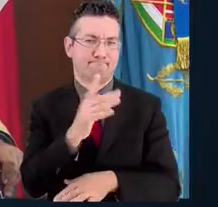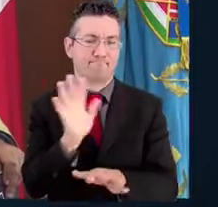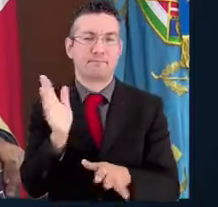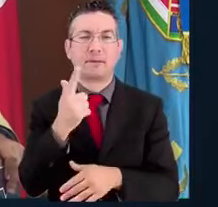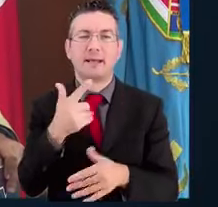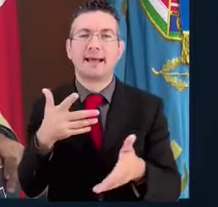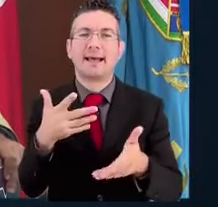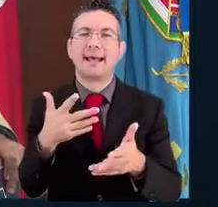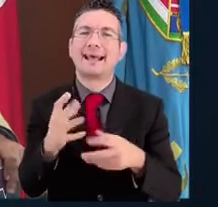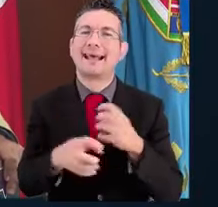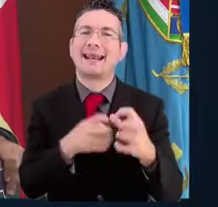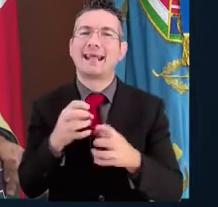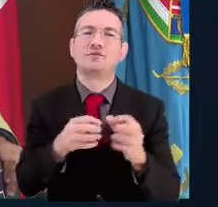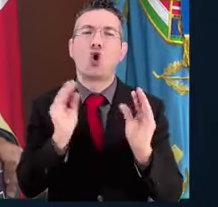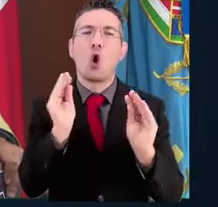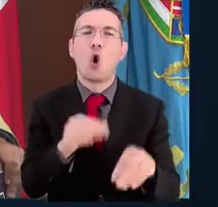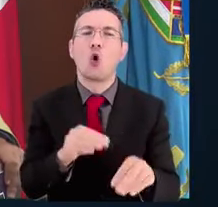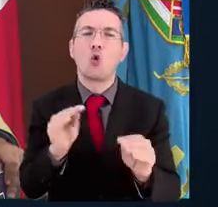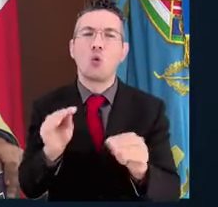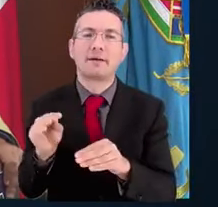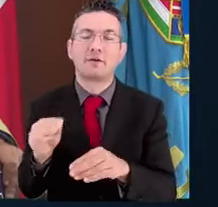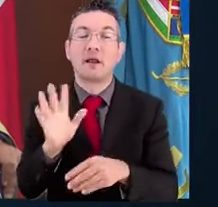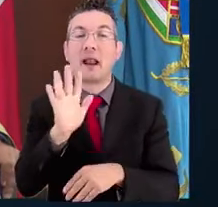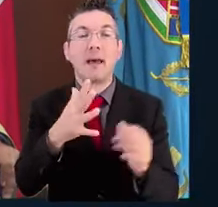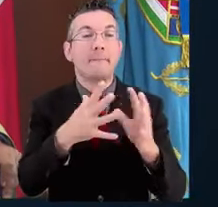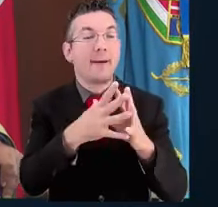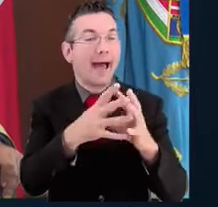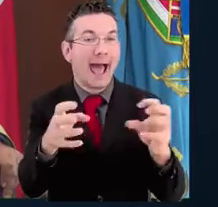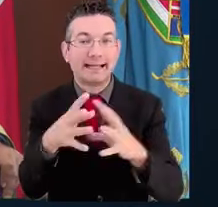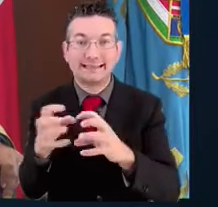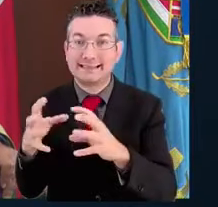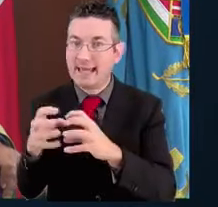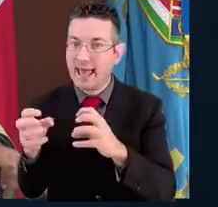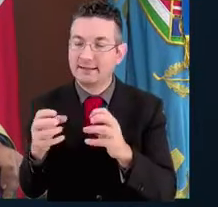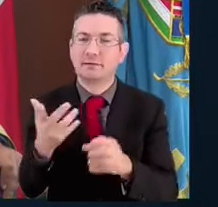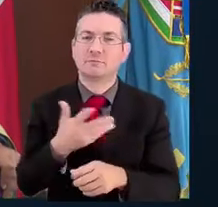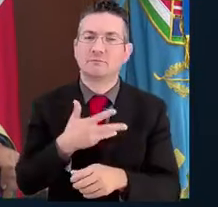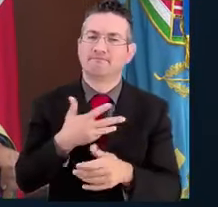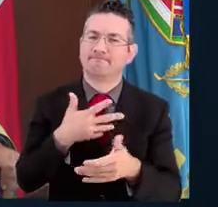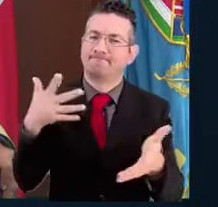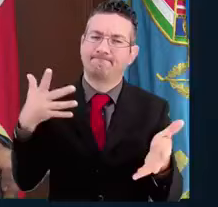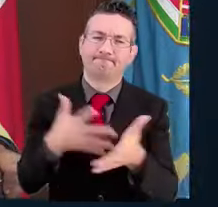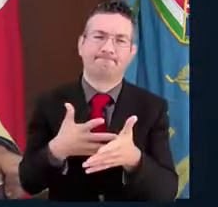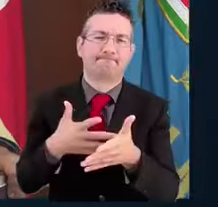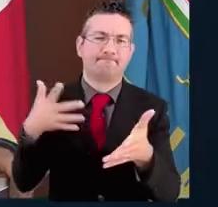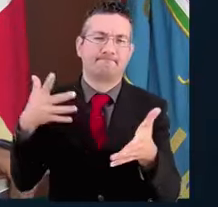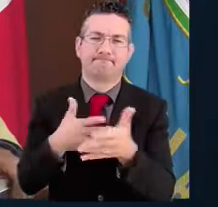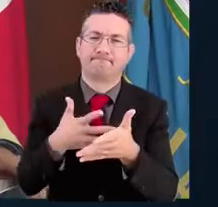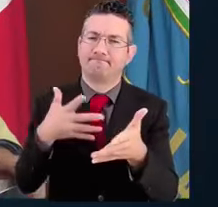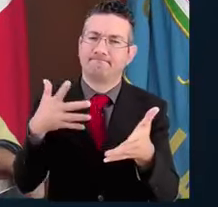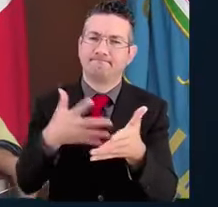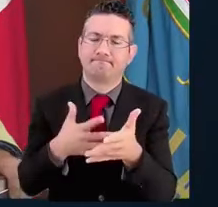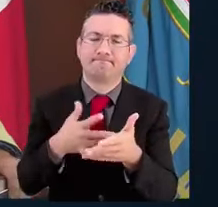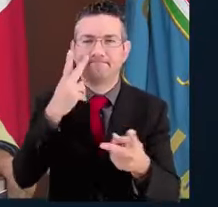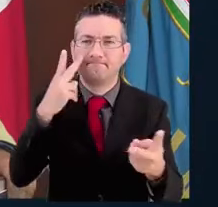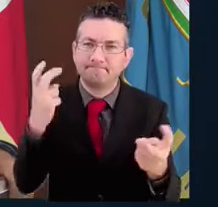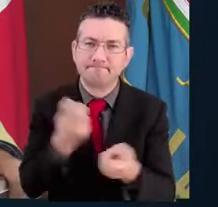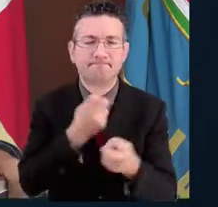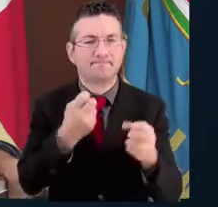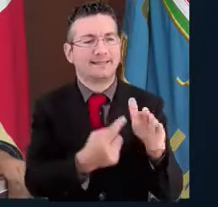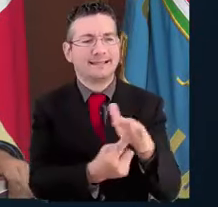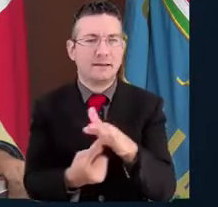ma le aziende stentano hanno una grande difficoltà a trovare dipendenti a trovare